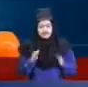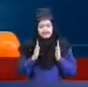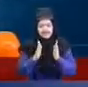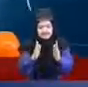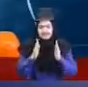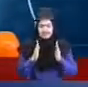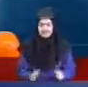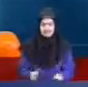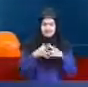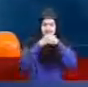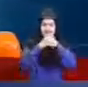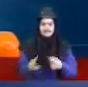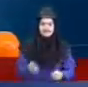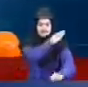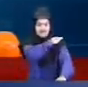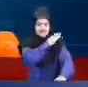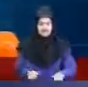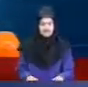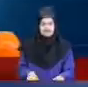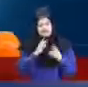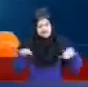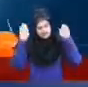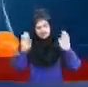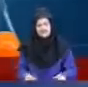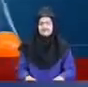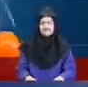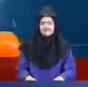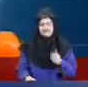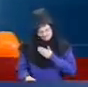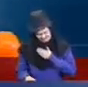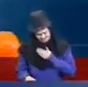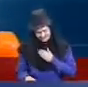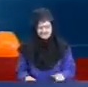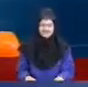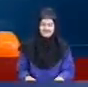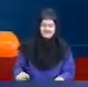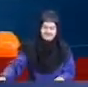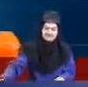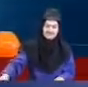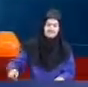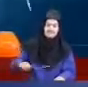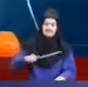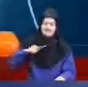ترافیک کنترل می شد، هم برخی از مسئولین. ما بقیه هم که ما همینطور میام.